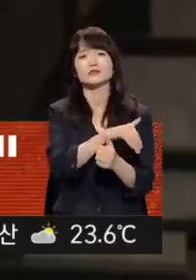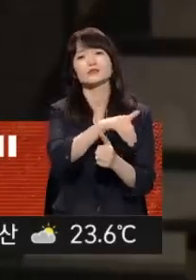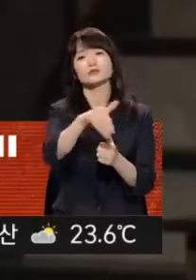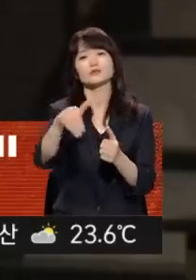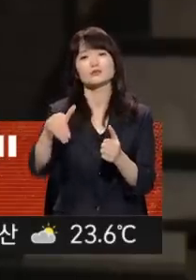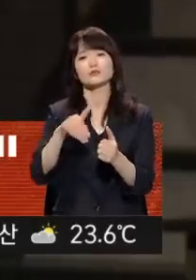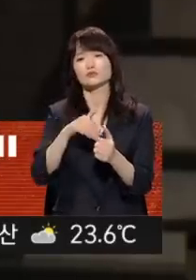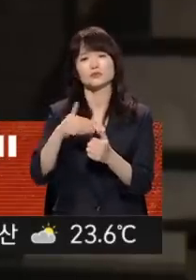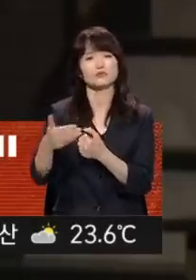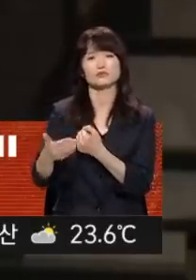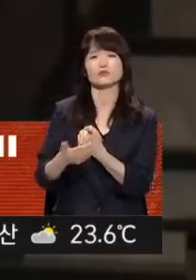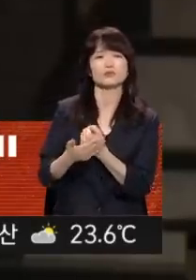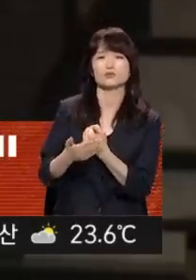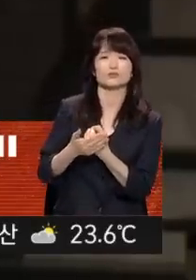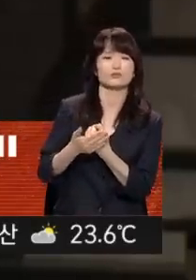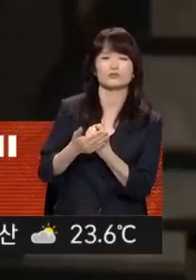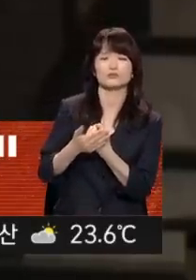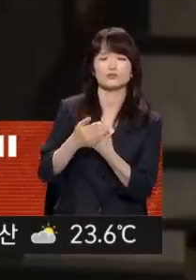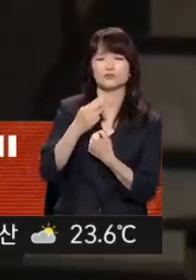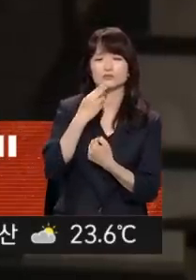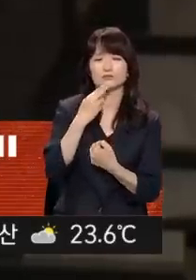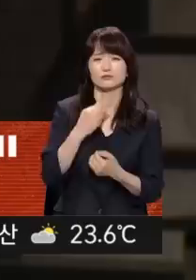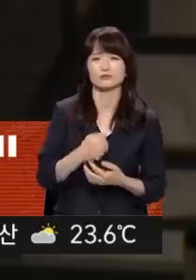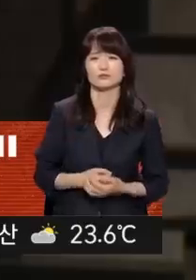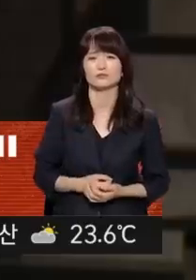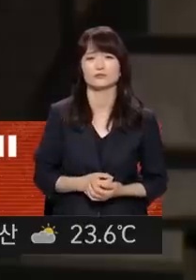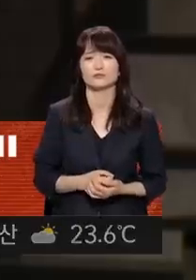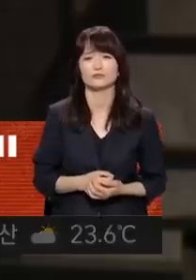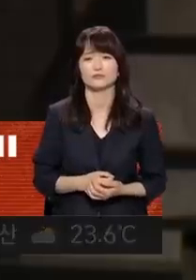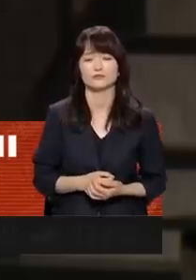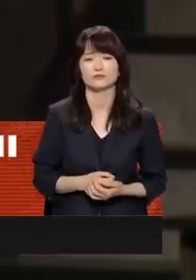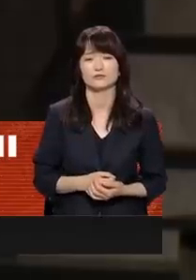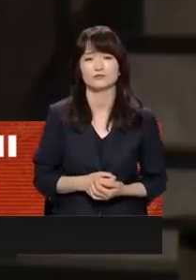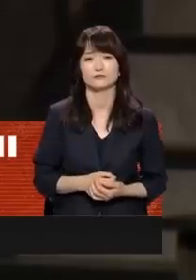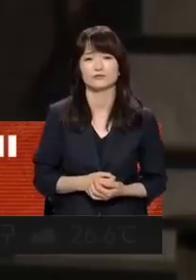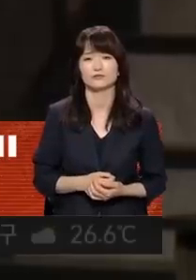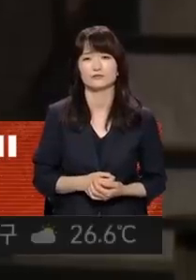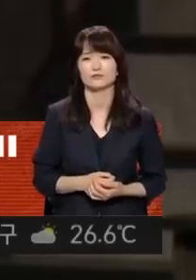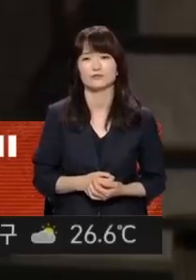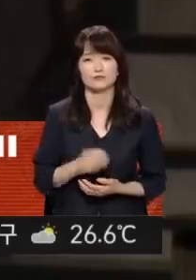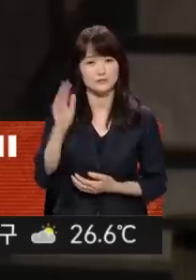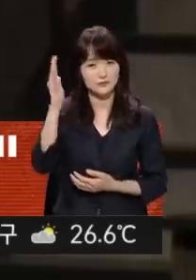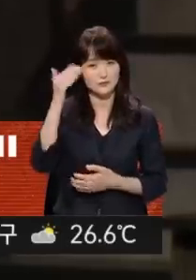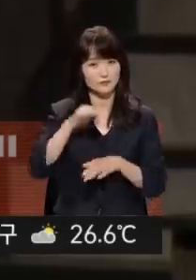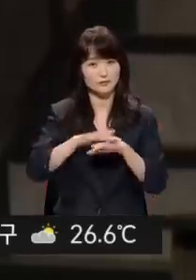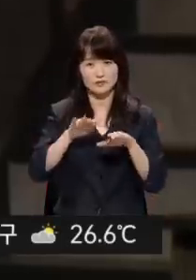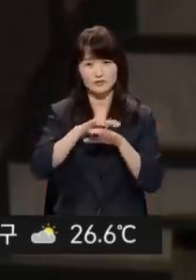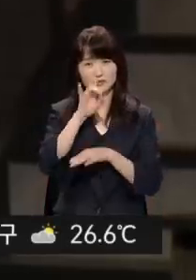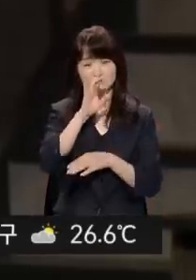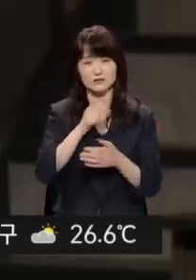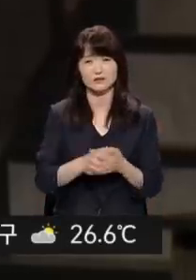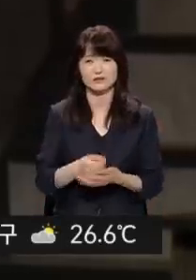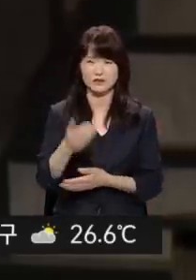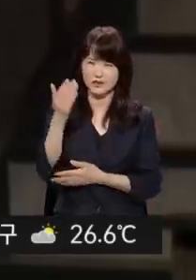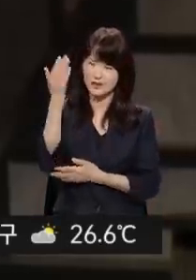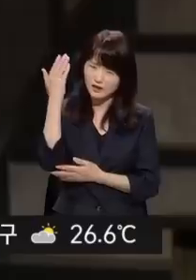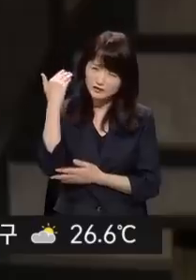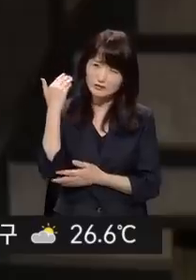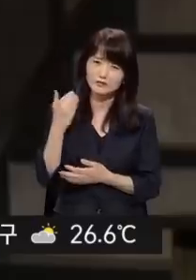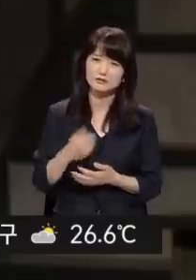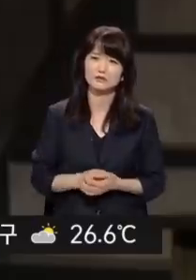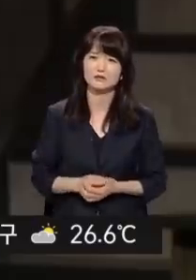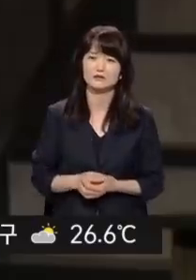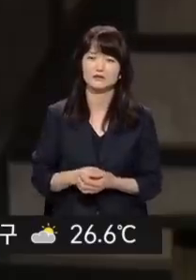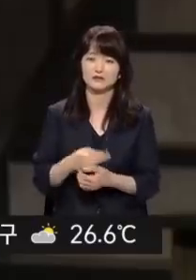어른들이 그것을 받아주지 않았습니다 요즘 같으면 이것은 이렇게 해결이 되지 않겠지만 그 당시만 하더라도요